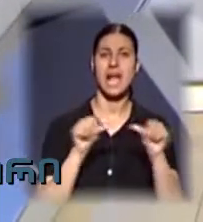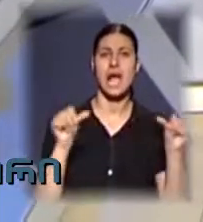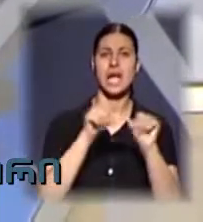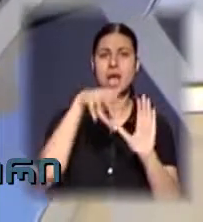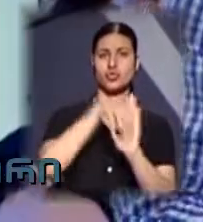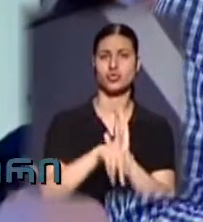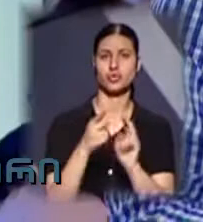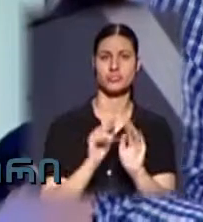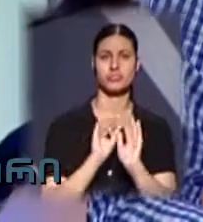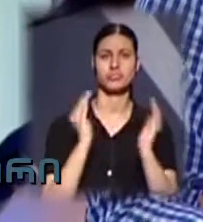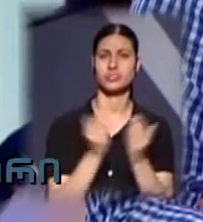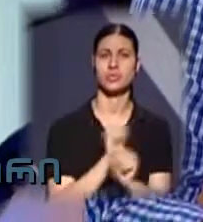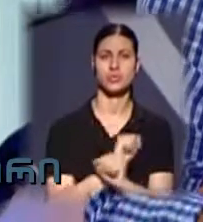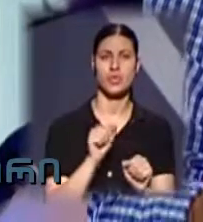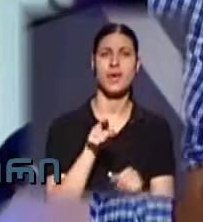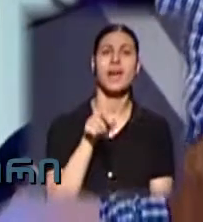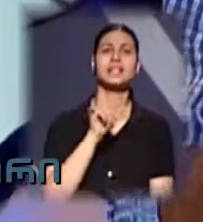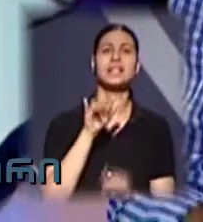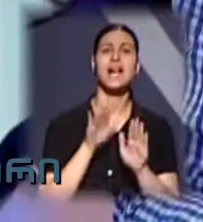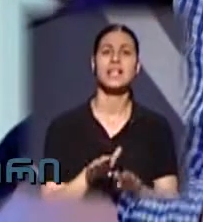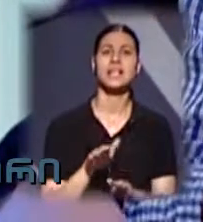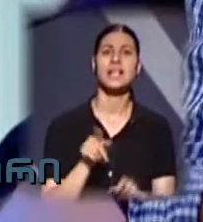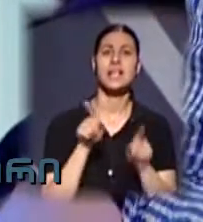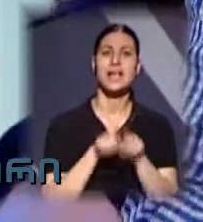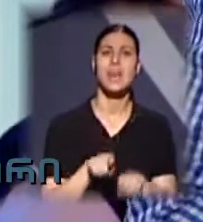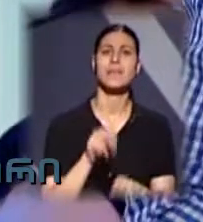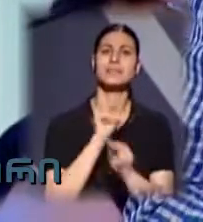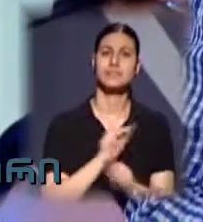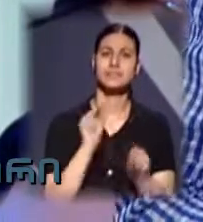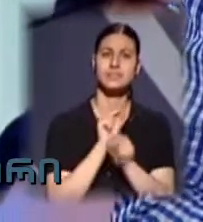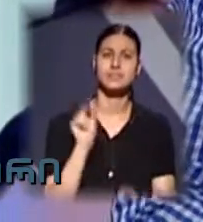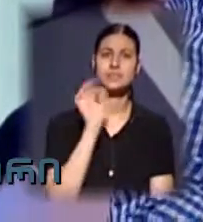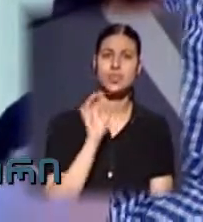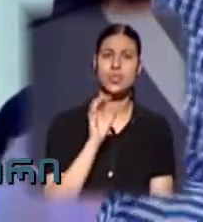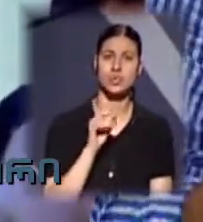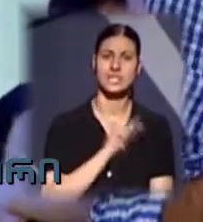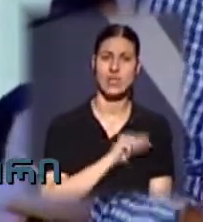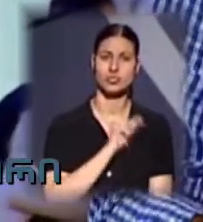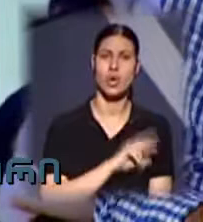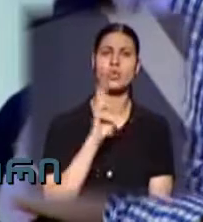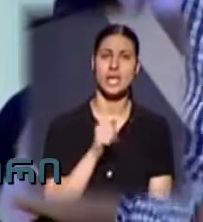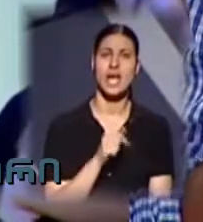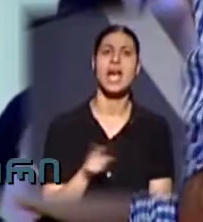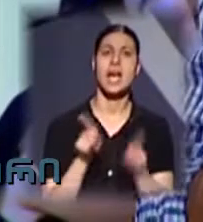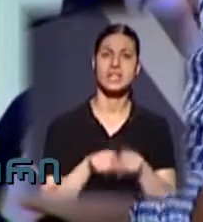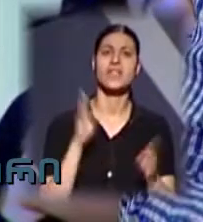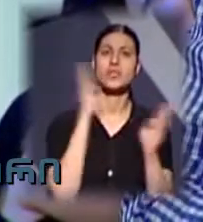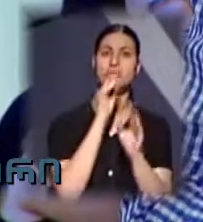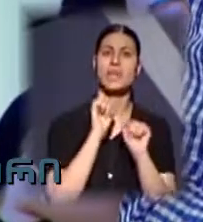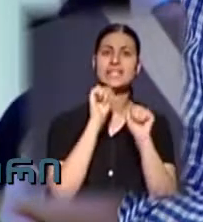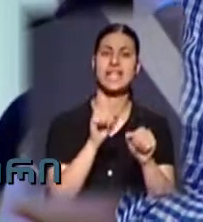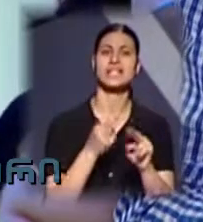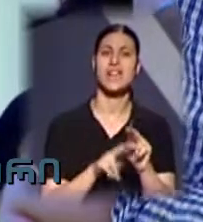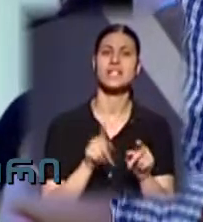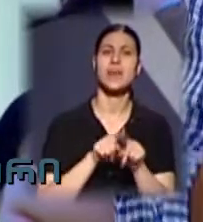მოთავსებული. ზოოპარკი არის ადგილი, სადაც მიდის კოლოსალური საგანმანათლებლო სამუშაო და ასევე ბუნებისათვის, ანუ